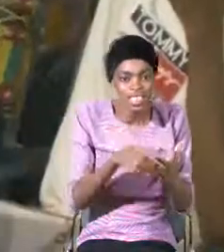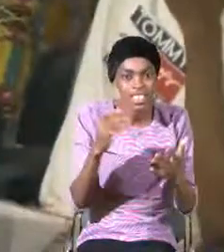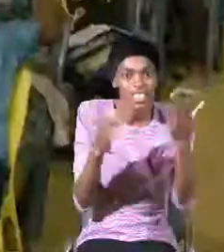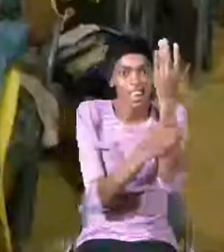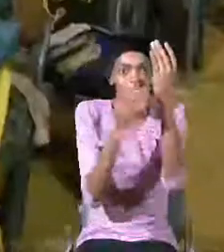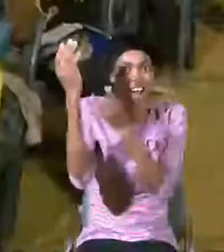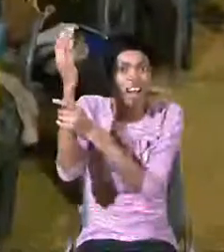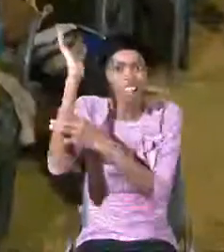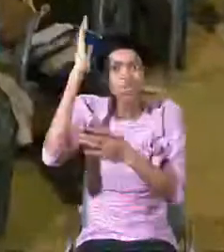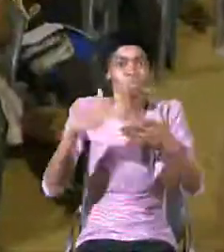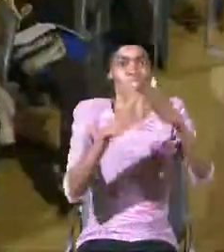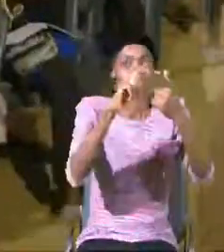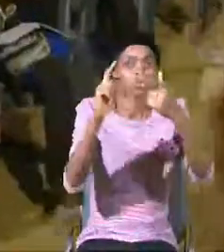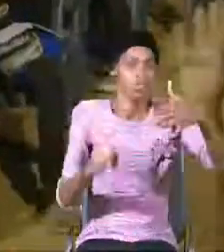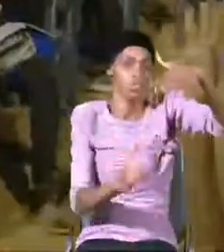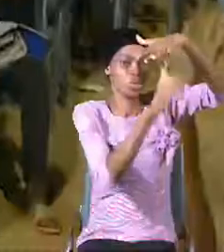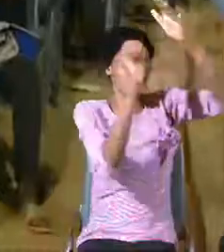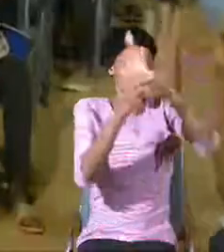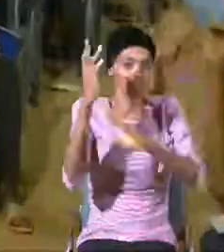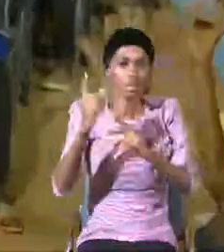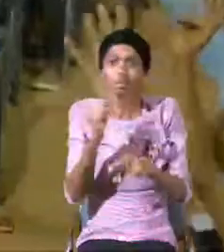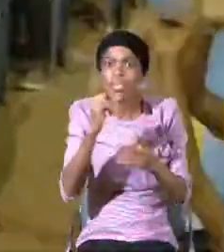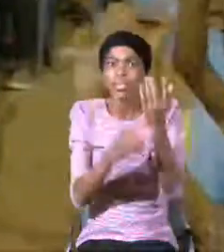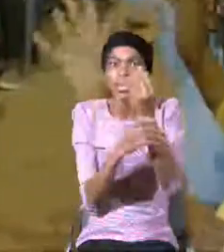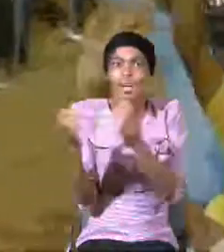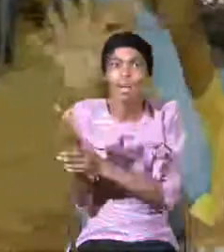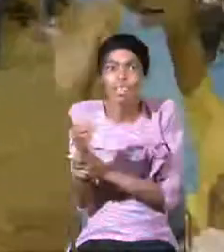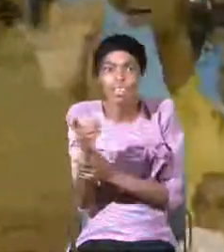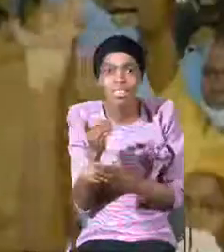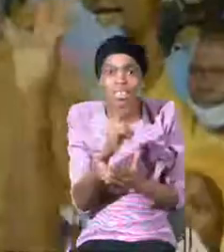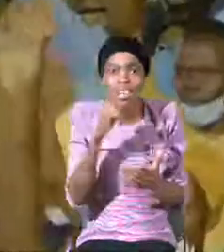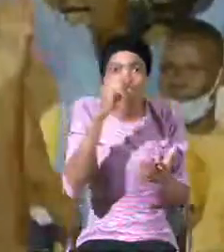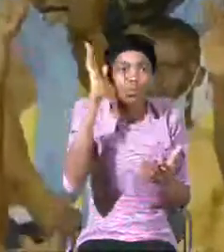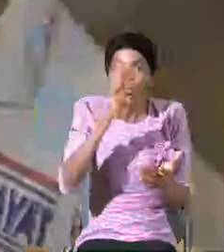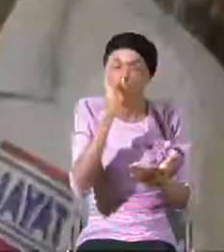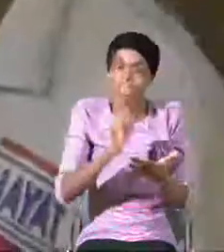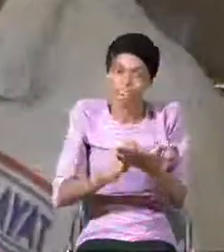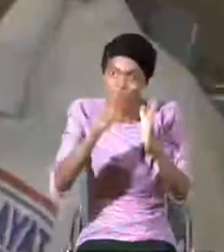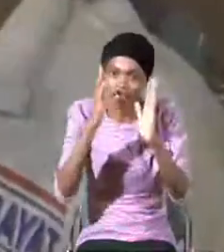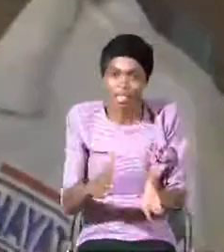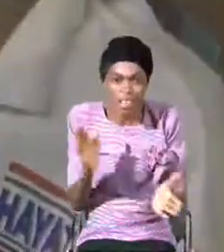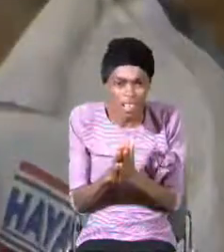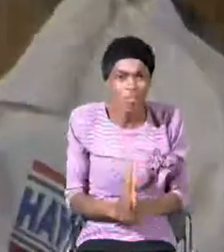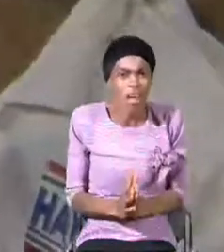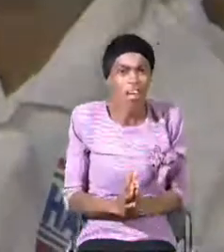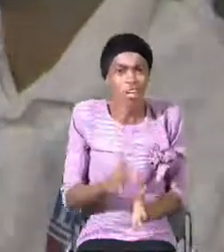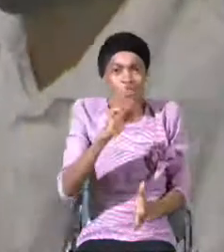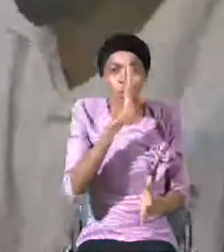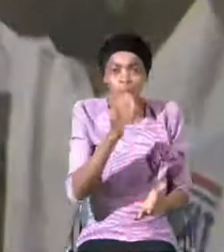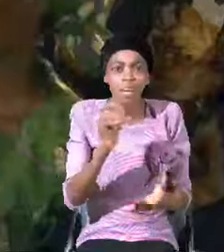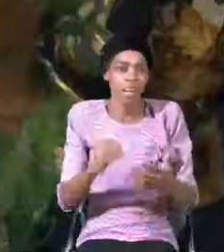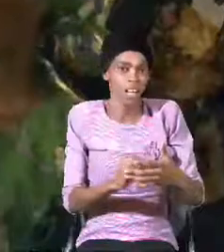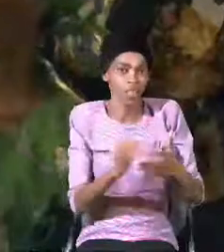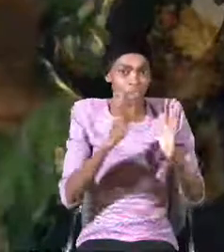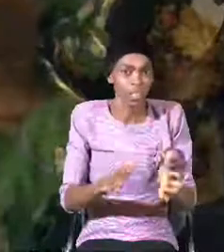mains te conduiront au sommet. Où sont ces mains encore? Tu seras un auteur. Tu seras